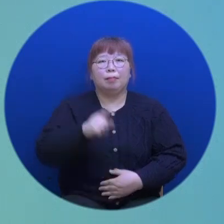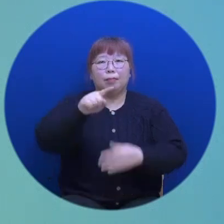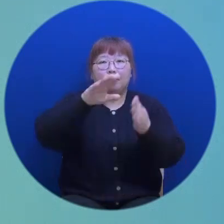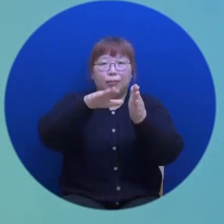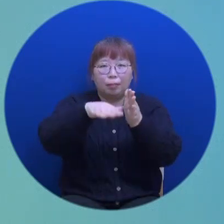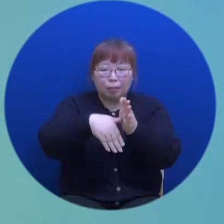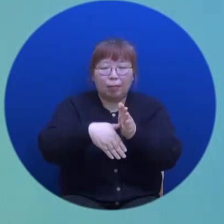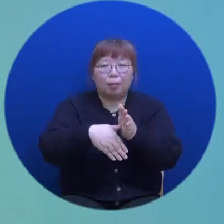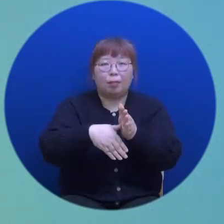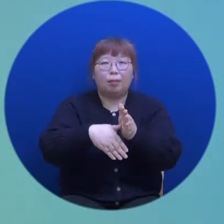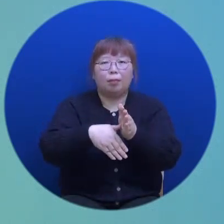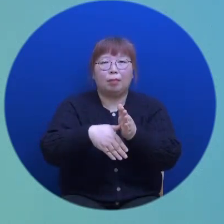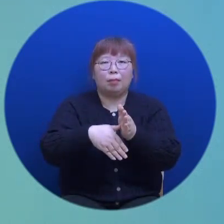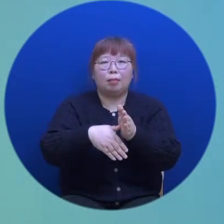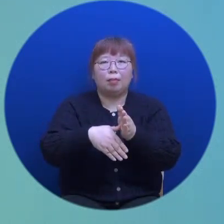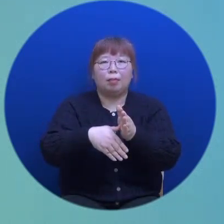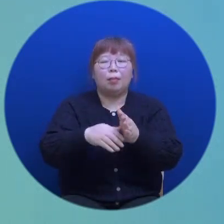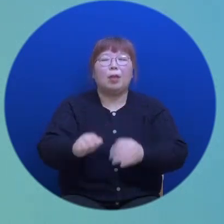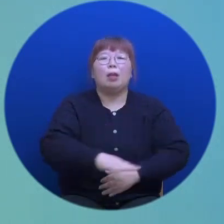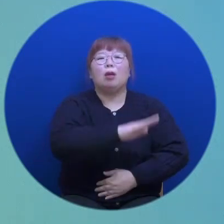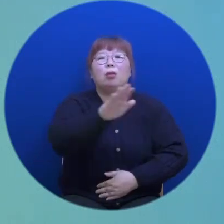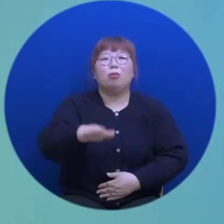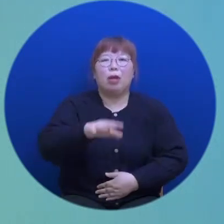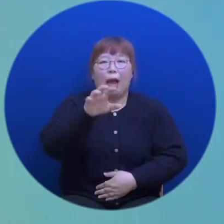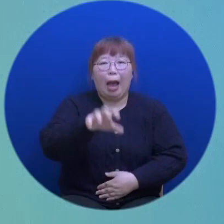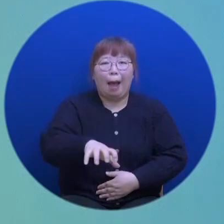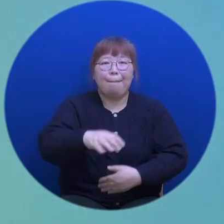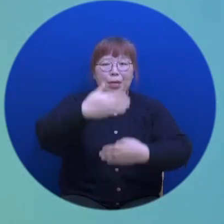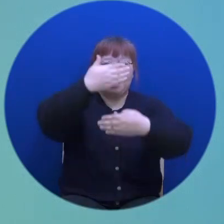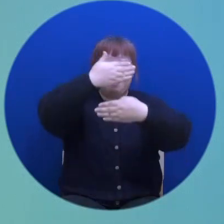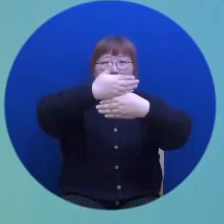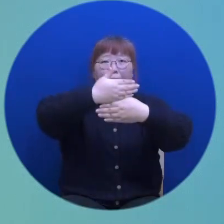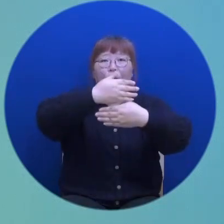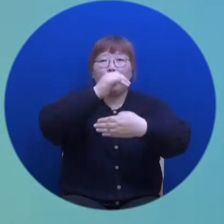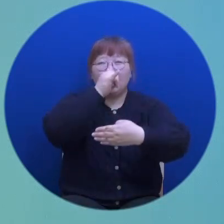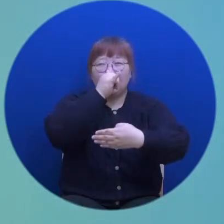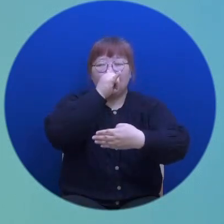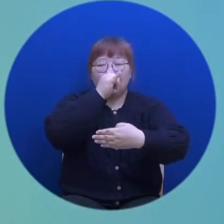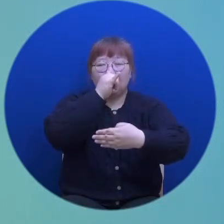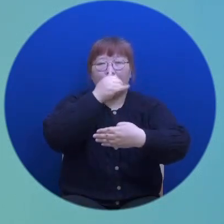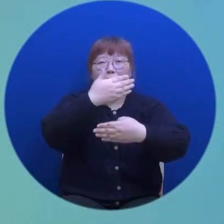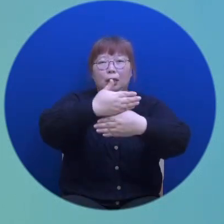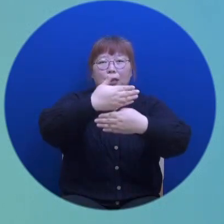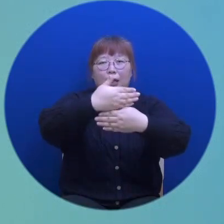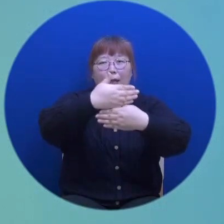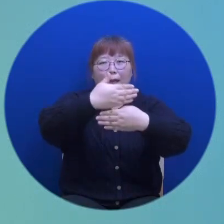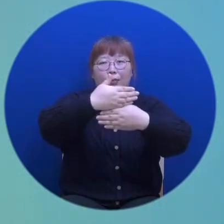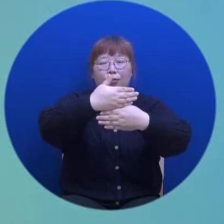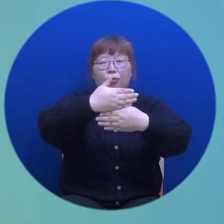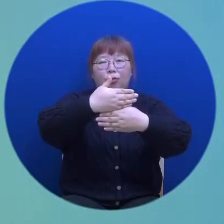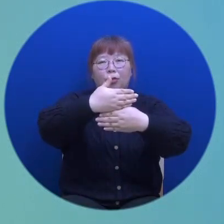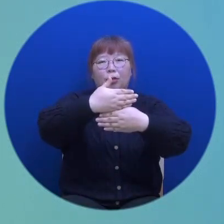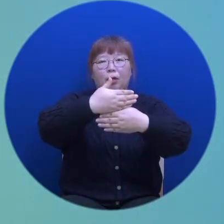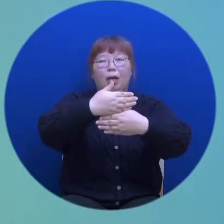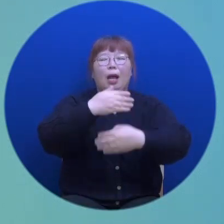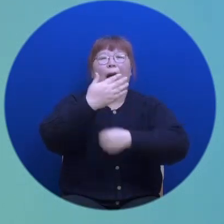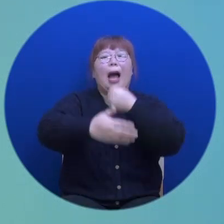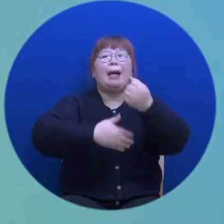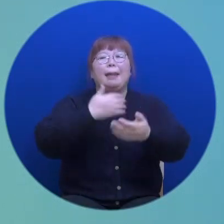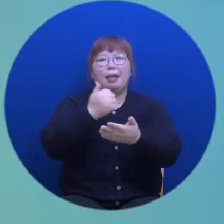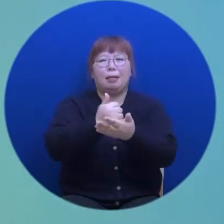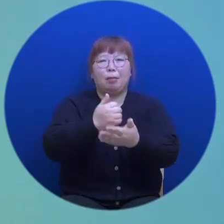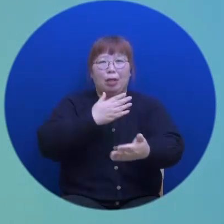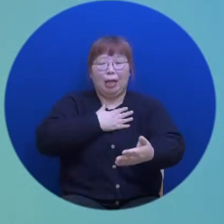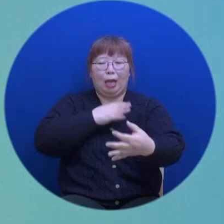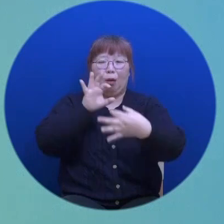비로소 우리 앞을 가로막고 있던 그 장애물들, 하나님과 나를